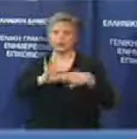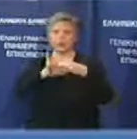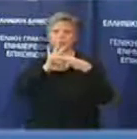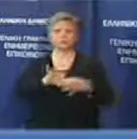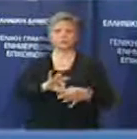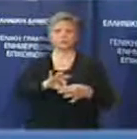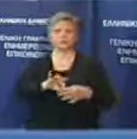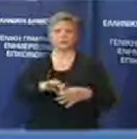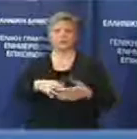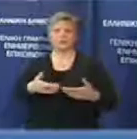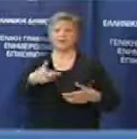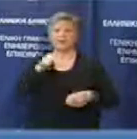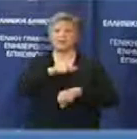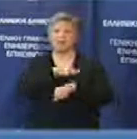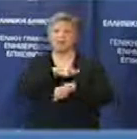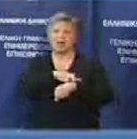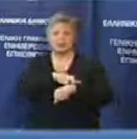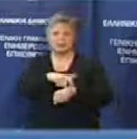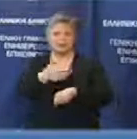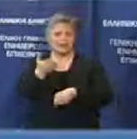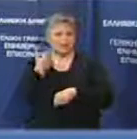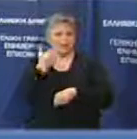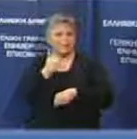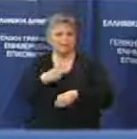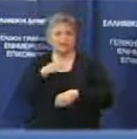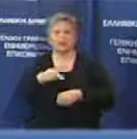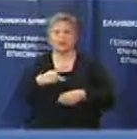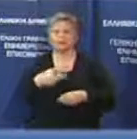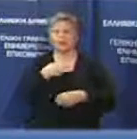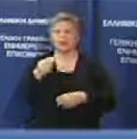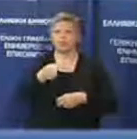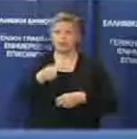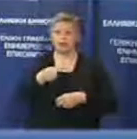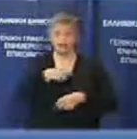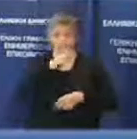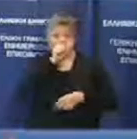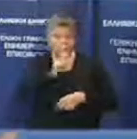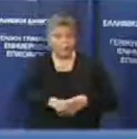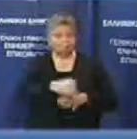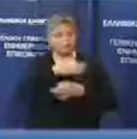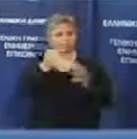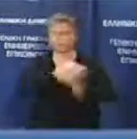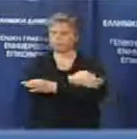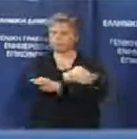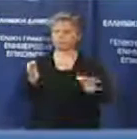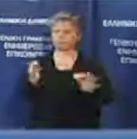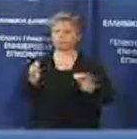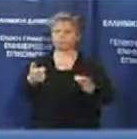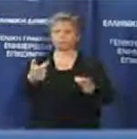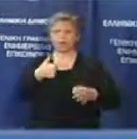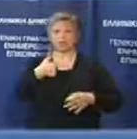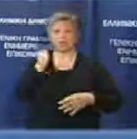Επομένως, ούτε μπήκε θέμα τελεσίγραφων. Σας είπα ότι ο κ. Καμένος δημόσια εξέφρασε βεβαίως την άποψή του και σήμερα και οι δύο